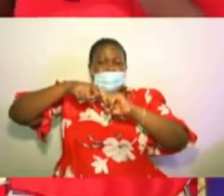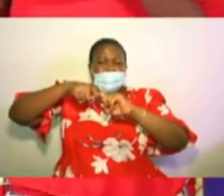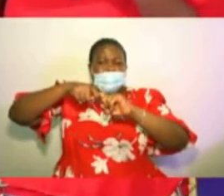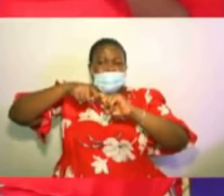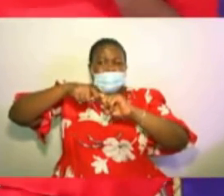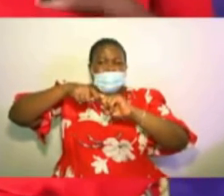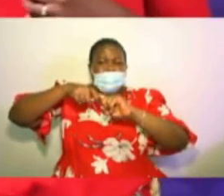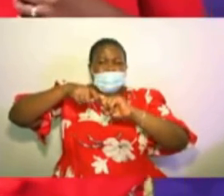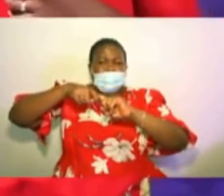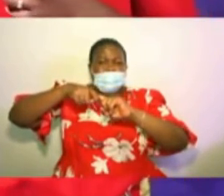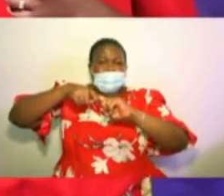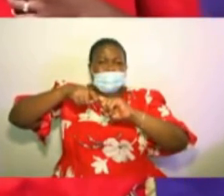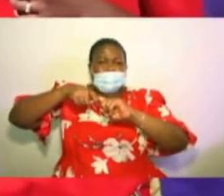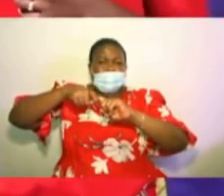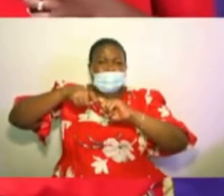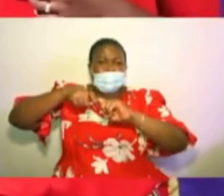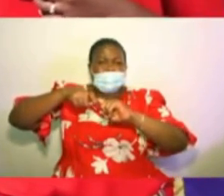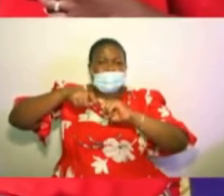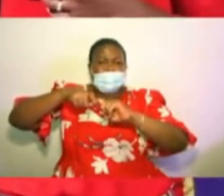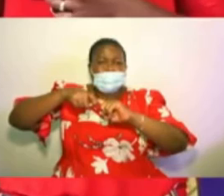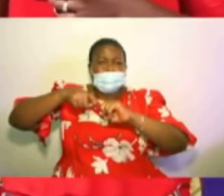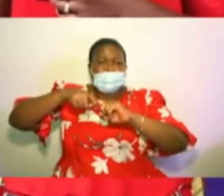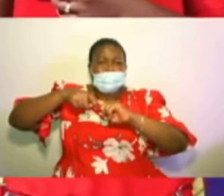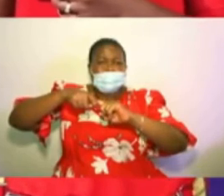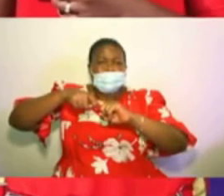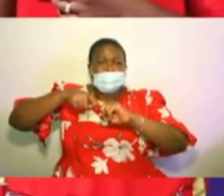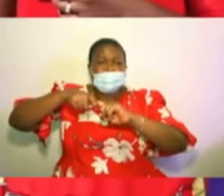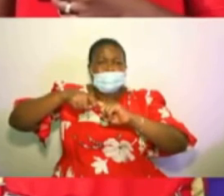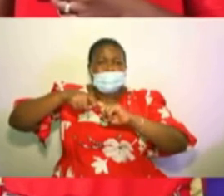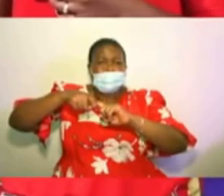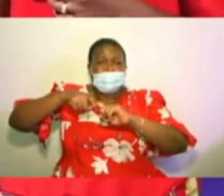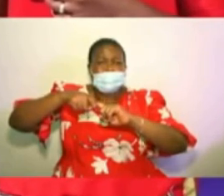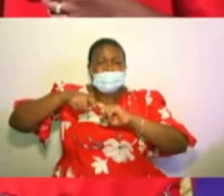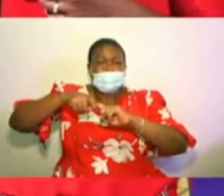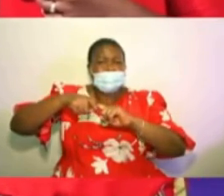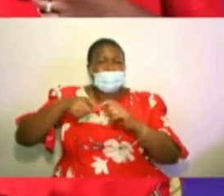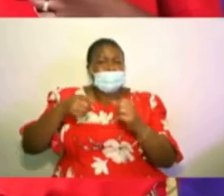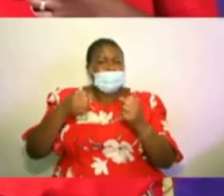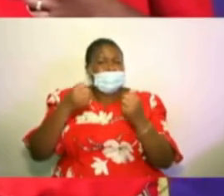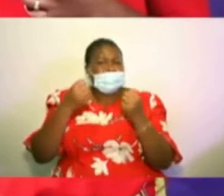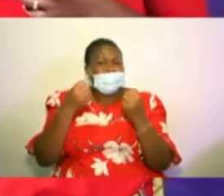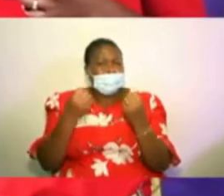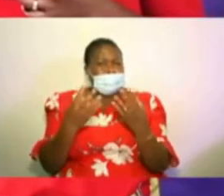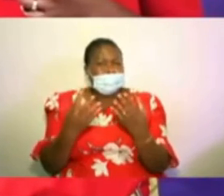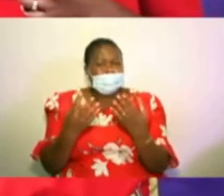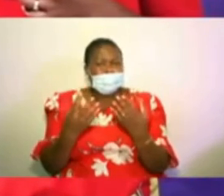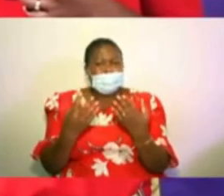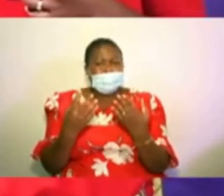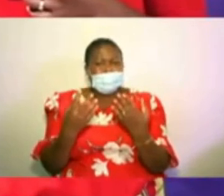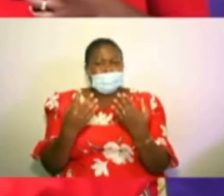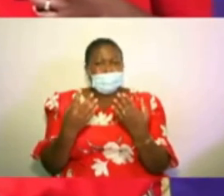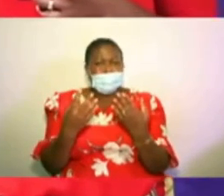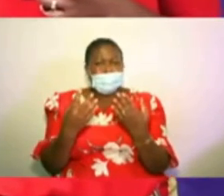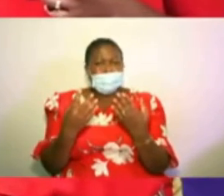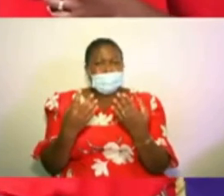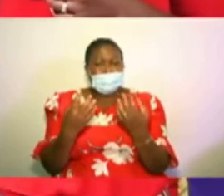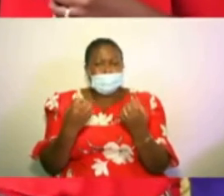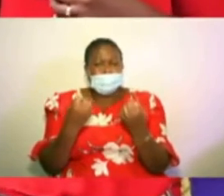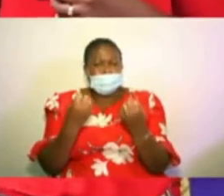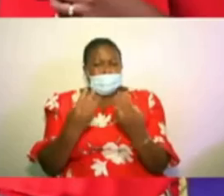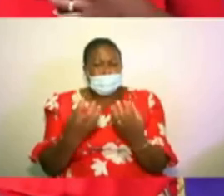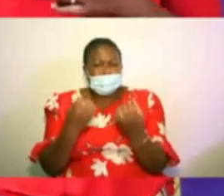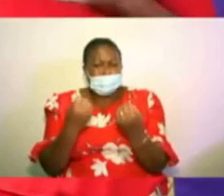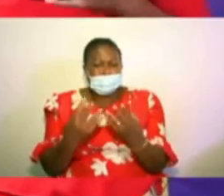organes était suspendu. And the loss of properties meant that large numbers of the were left in the cold.